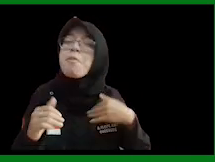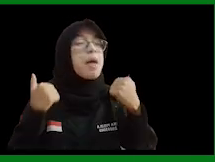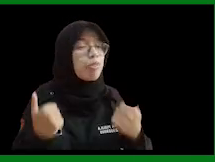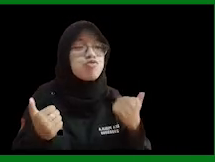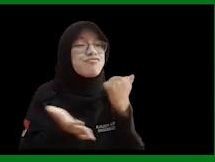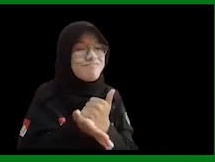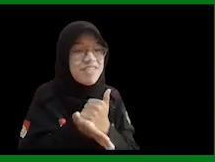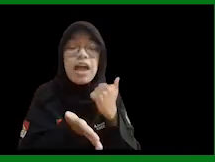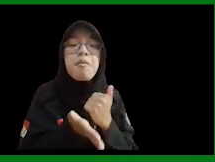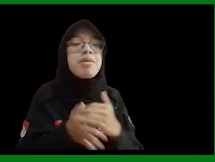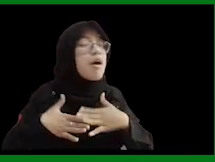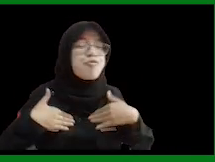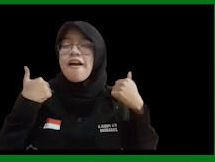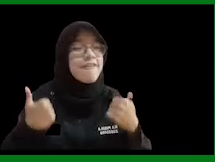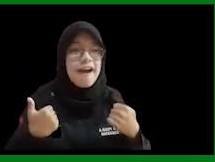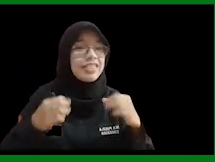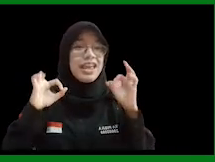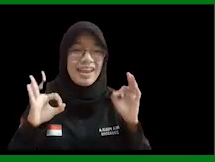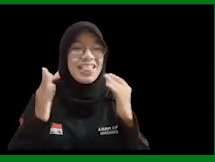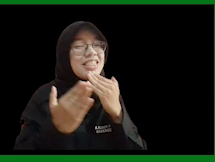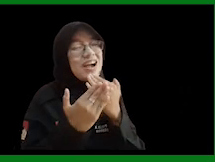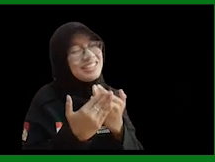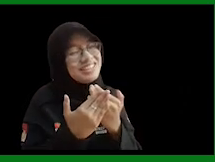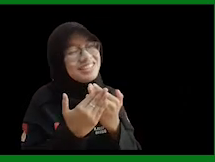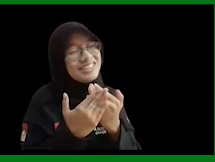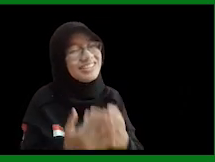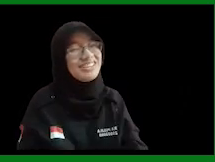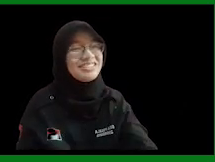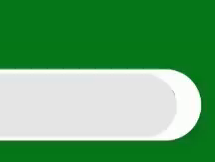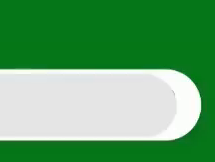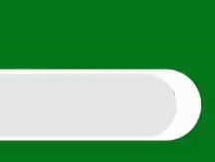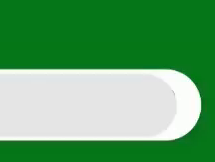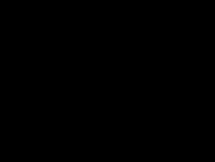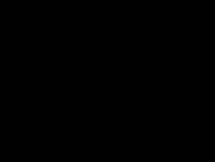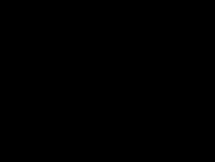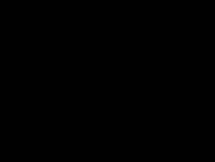petugas kami dan kami akan membantu Anda dengan senang hati. Terima kasih.